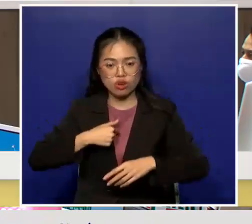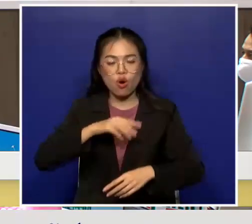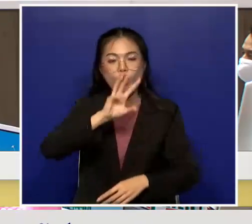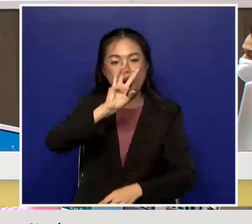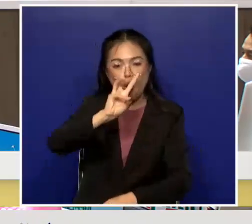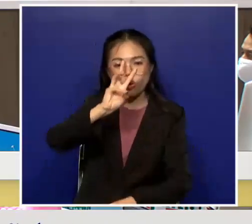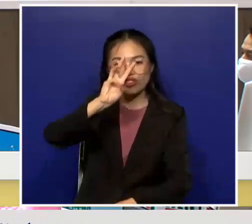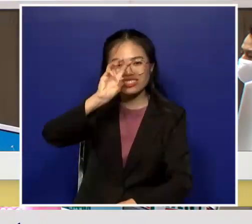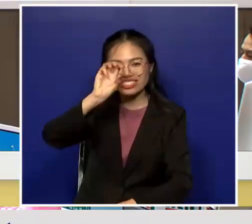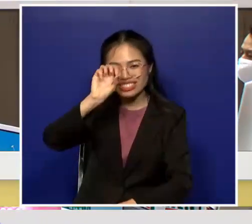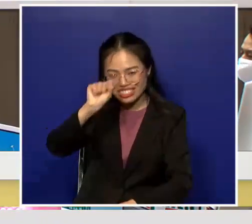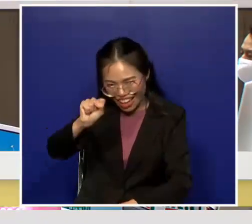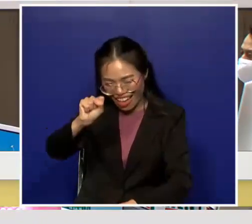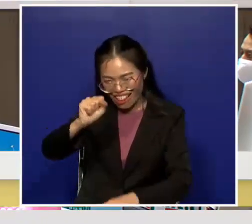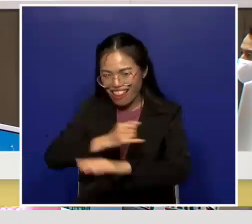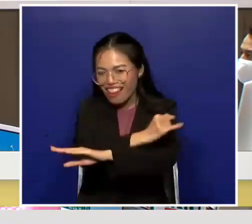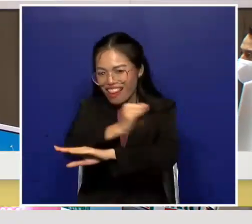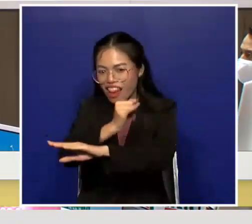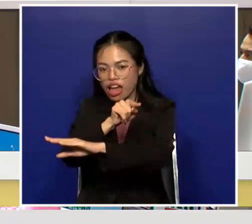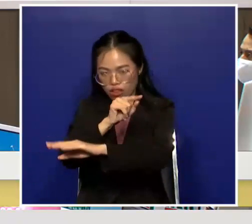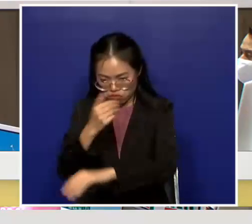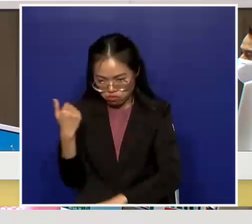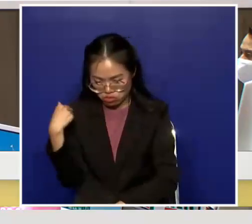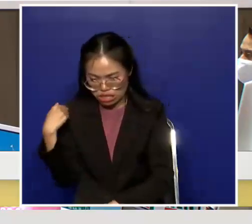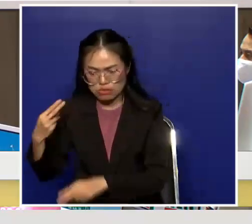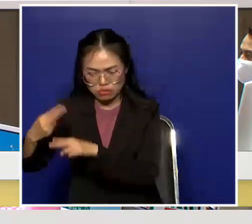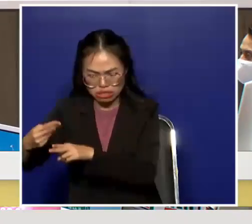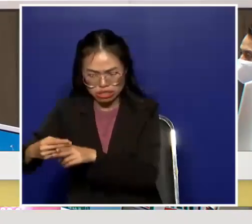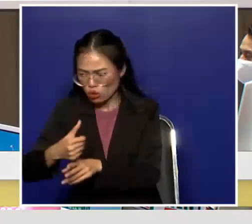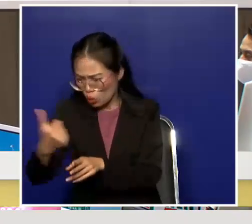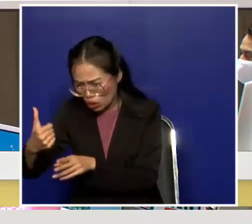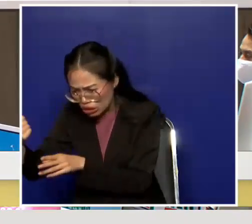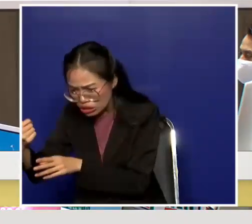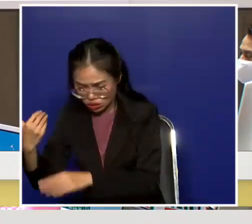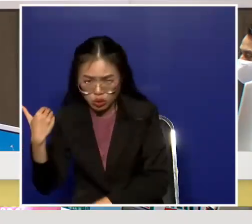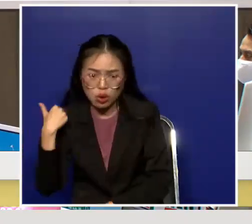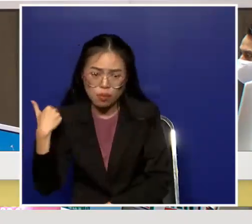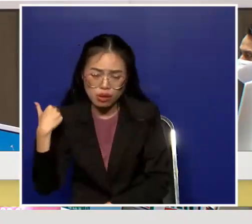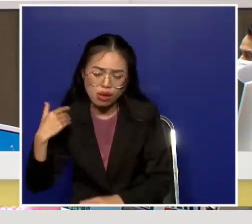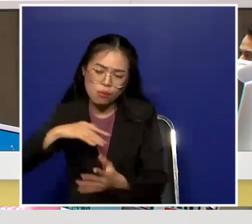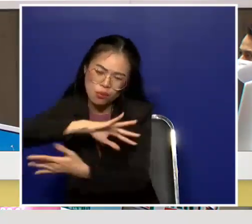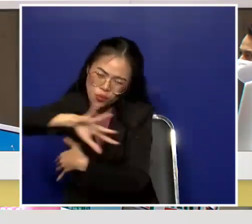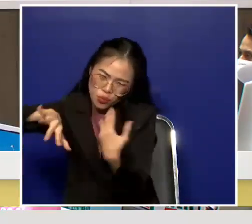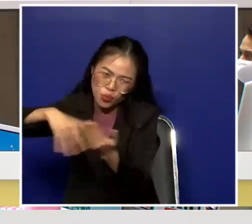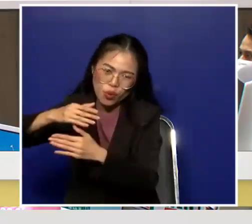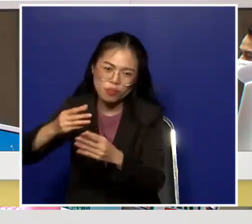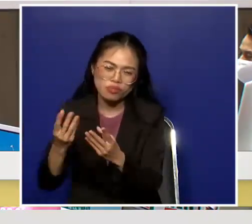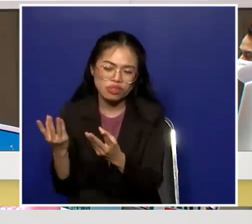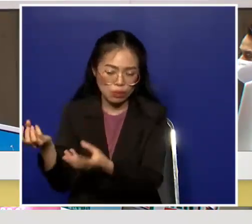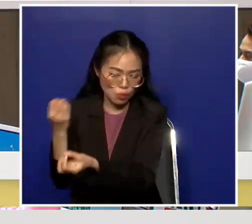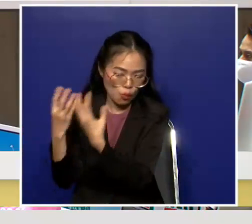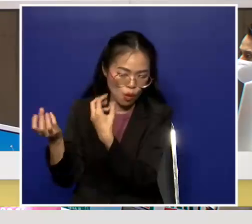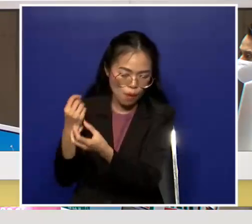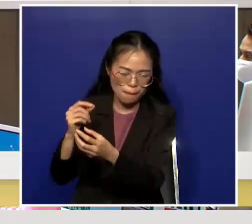ไร่แต่ที่ใช้นอมินีใช้ชาติใช้ชื่ออะไรต่างๆออกไปเนี่ยรวมแล้วเนี่ยมีเสียงซุบซิบบอกว่า